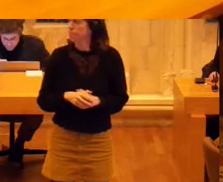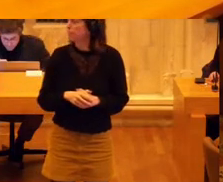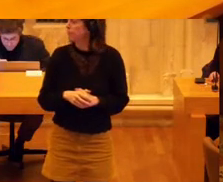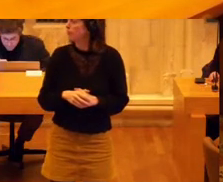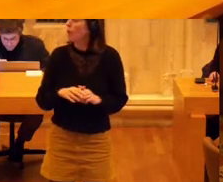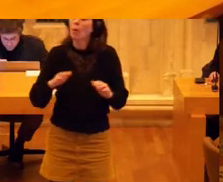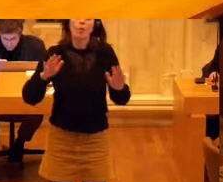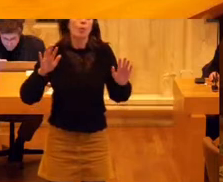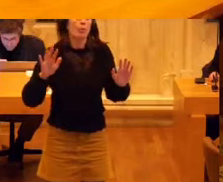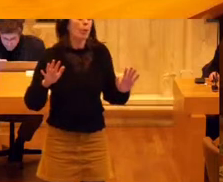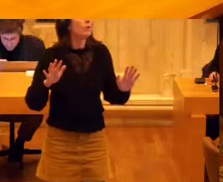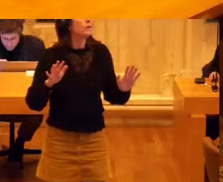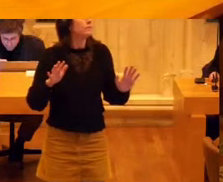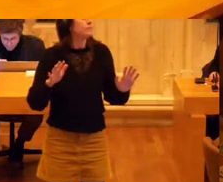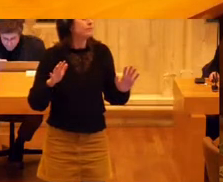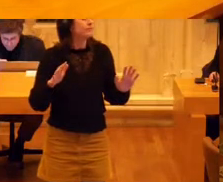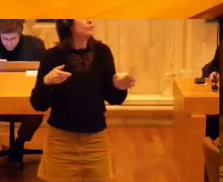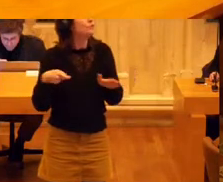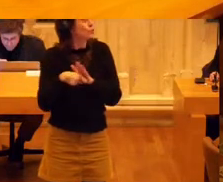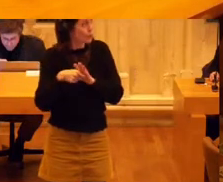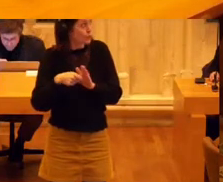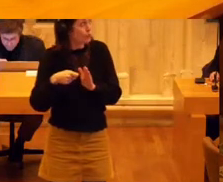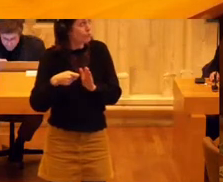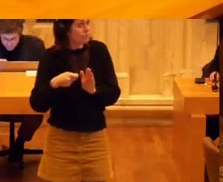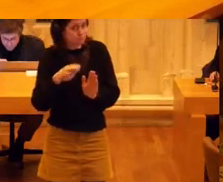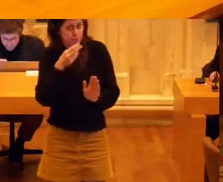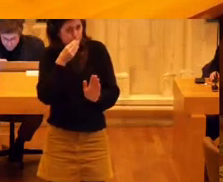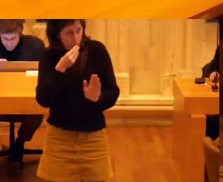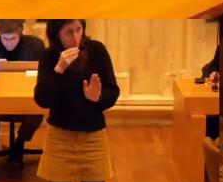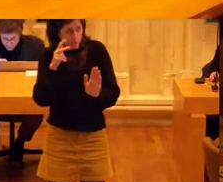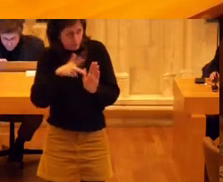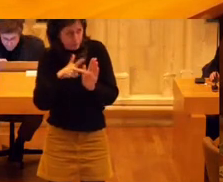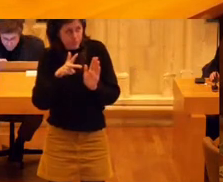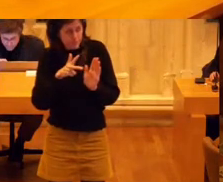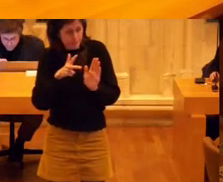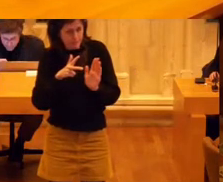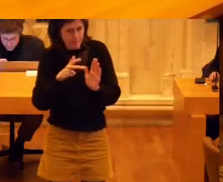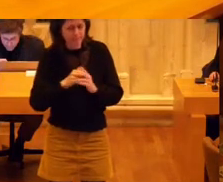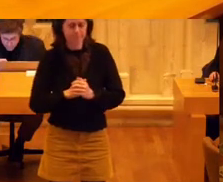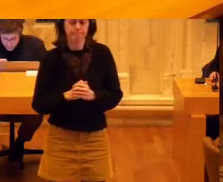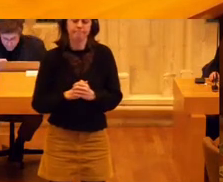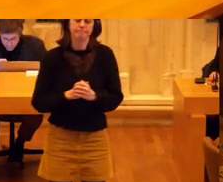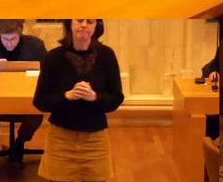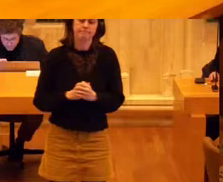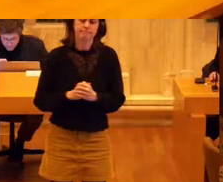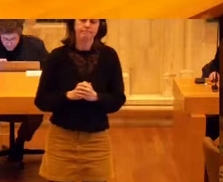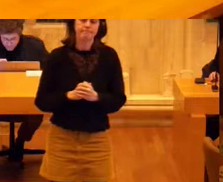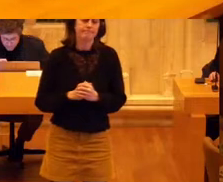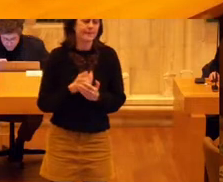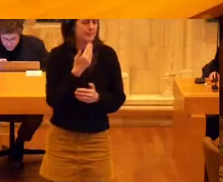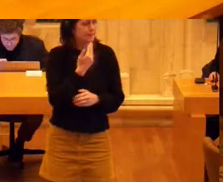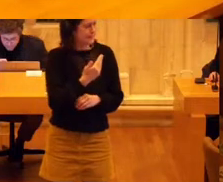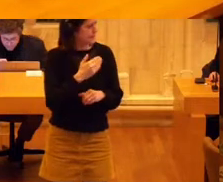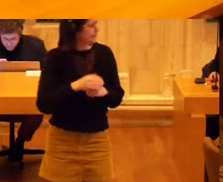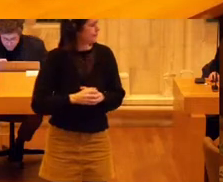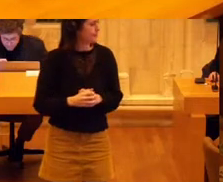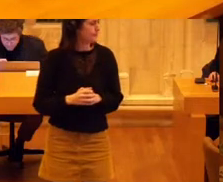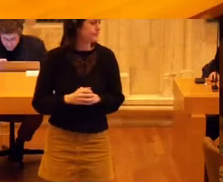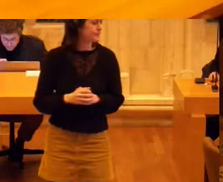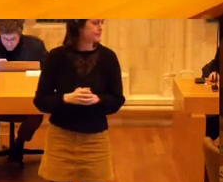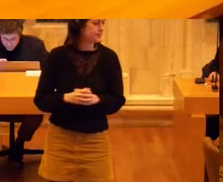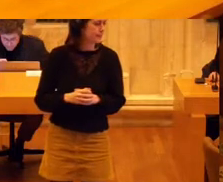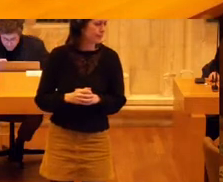Bon, on entérine ces subventions. Pour qu'elles soient versées, il faut que nous votions positivement. Pas de position, merci.